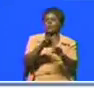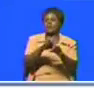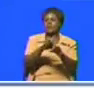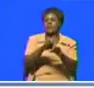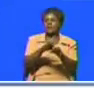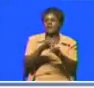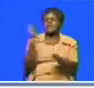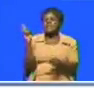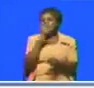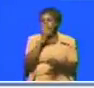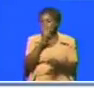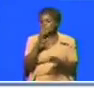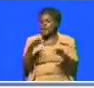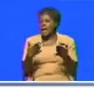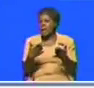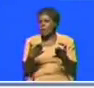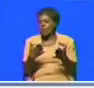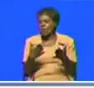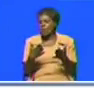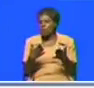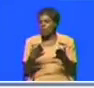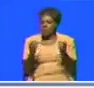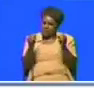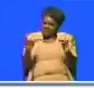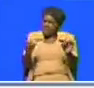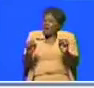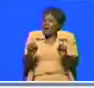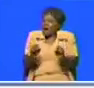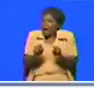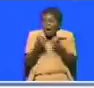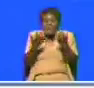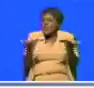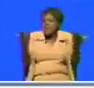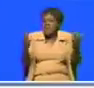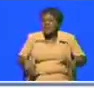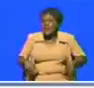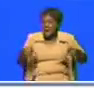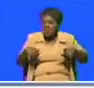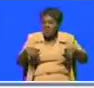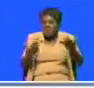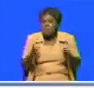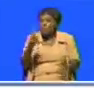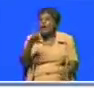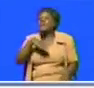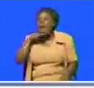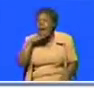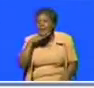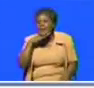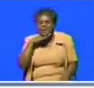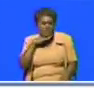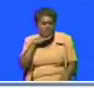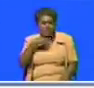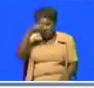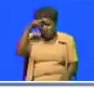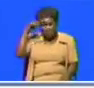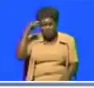tahadhari ziliopo ni kwamba nimezitaja hapo awali ya kwamba ikiwa chochote kitatokea ambacho tutampoteza mmoja wa wawili hawa. Mm-hmm. Kwa sababu